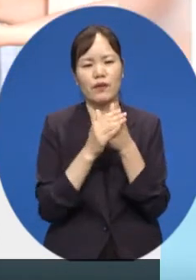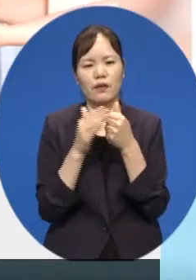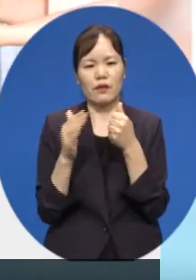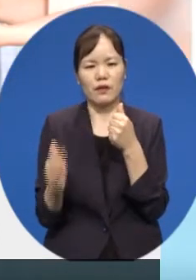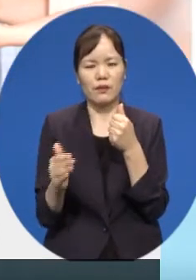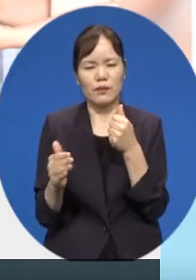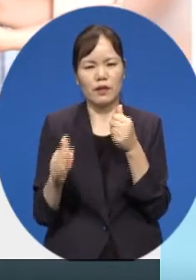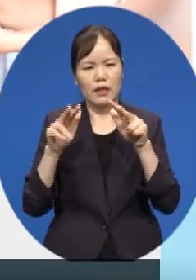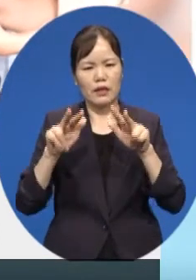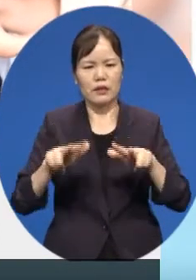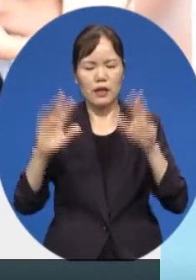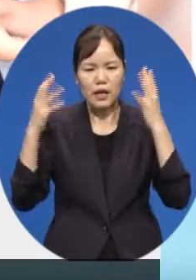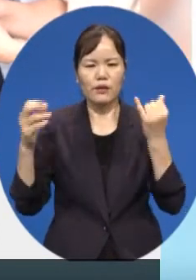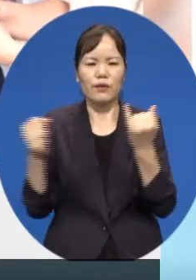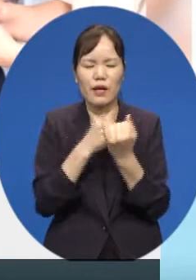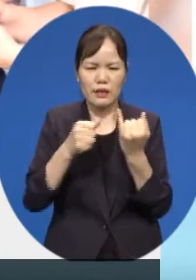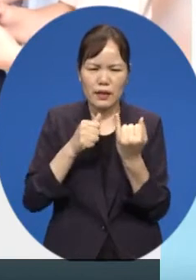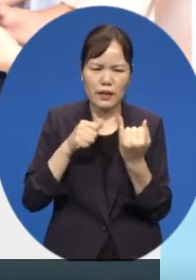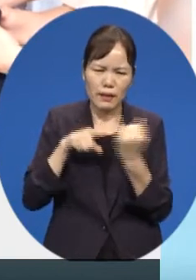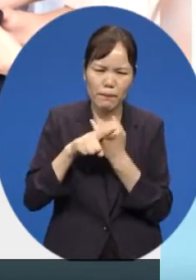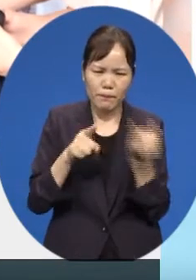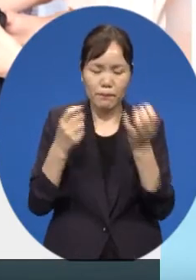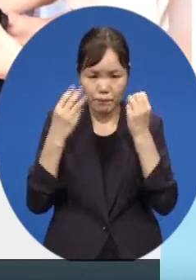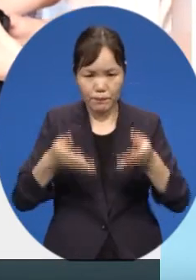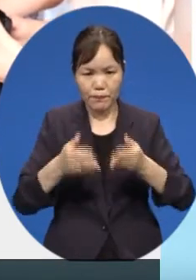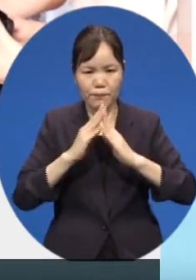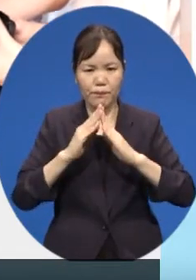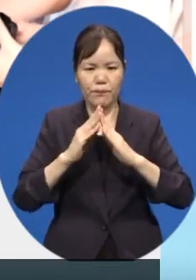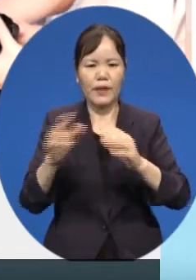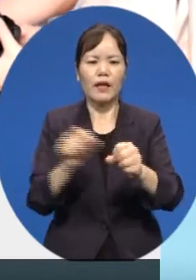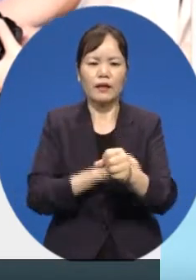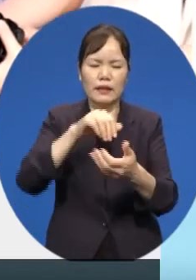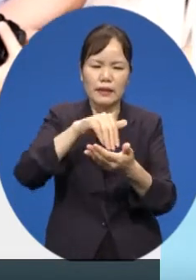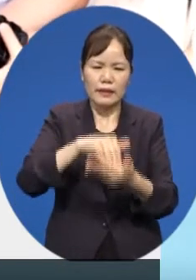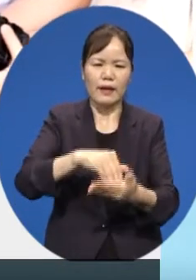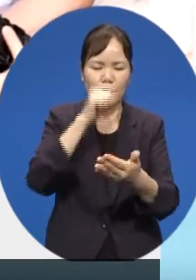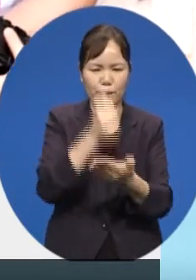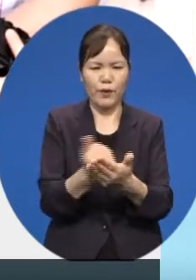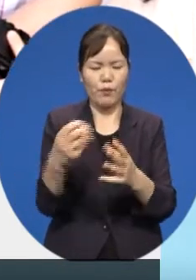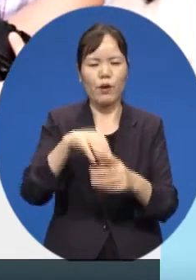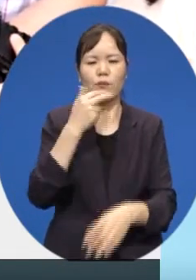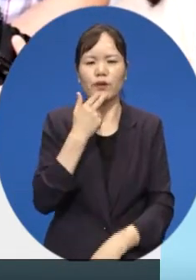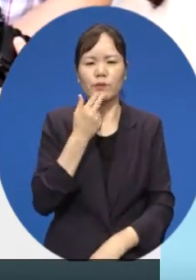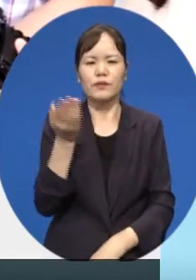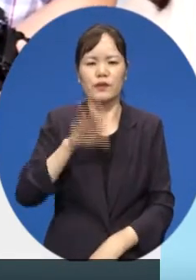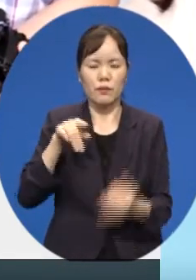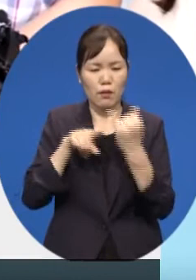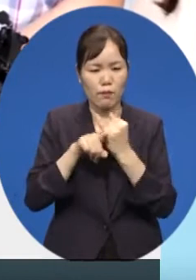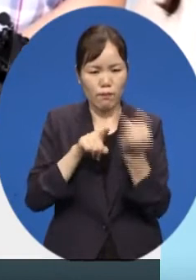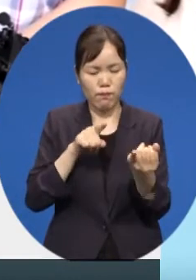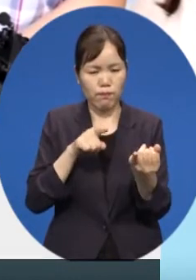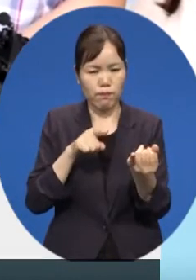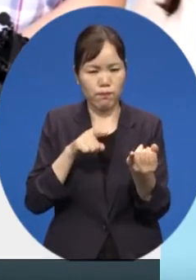지금 사실 아동학대 살인 이란게 새롭게 신설 되서 특강 법의 들어오지는 않았지만 충분히 살인죄로 신상공개 가능성을 열어둘 수 도